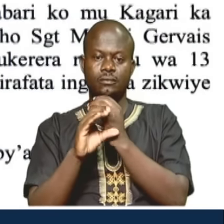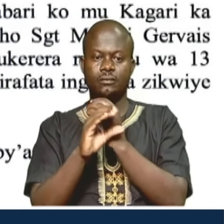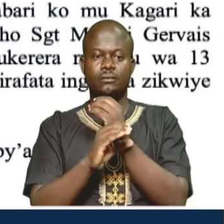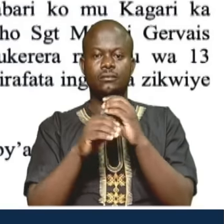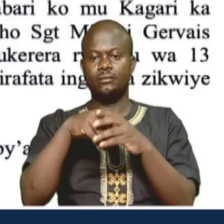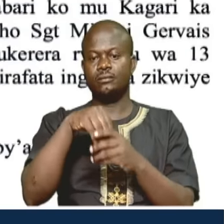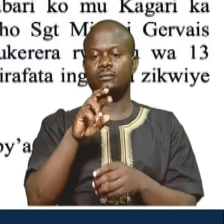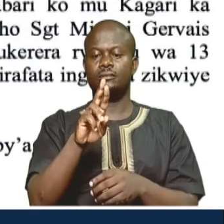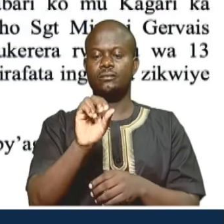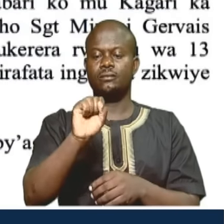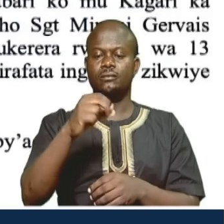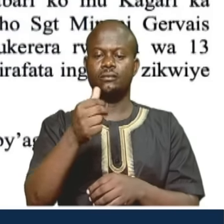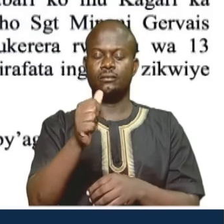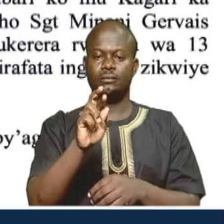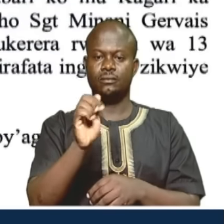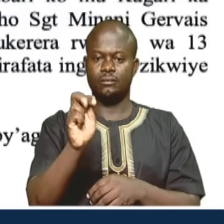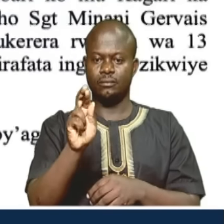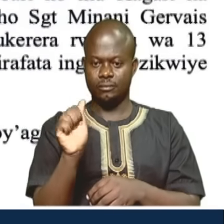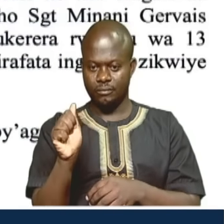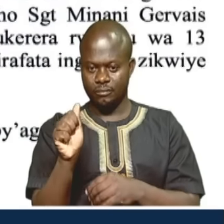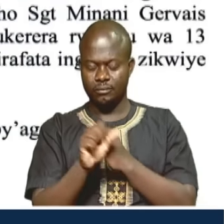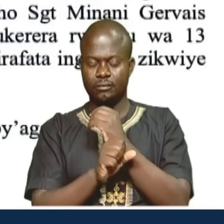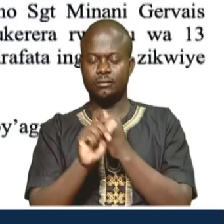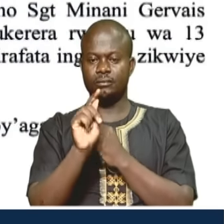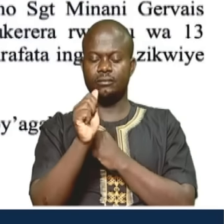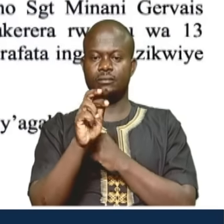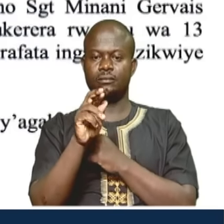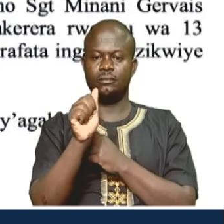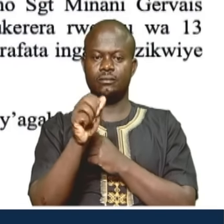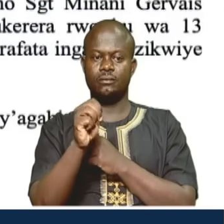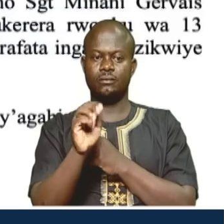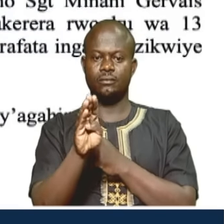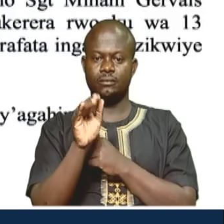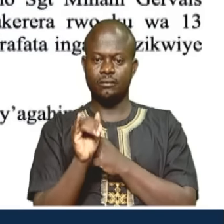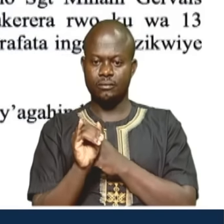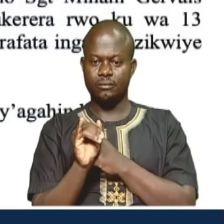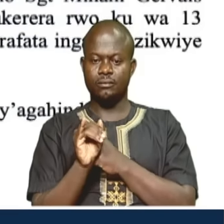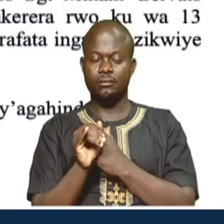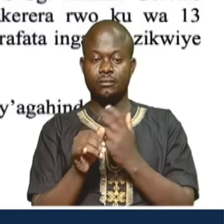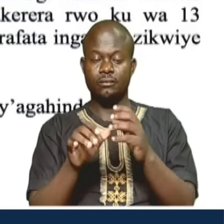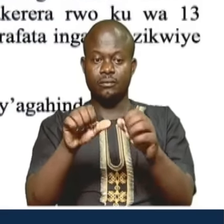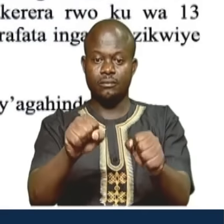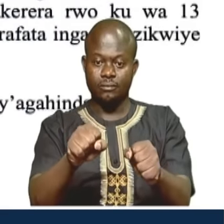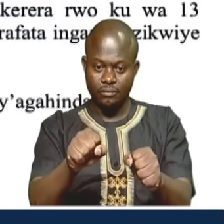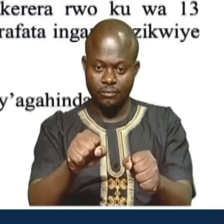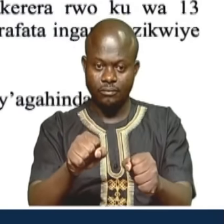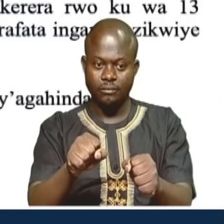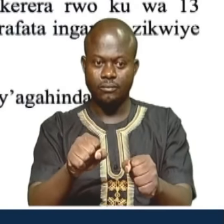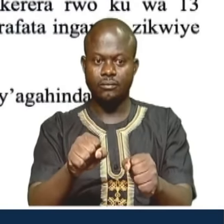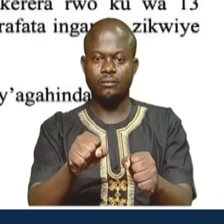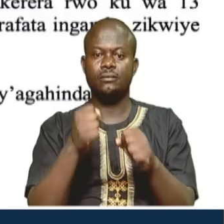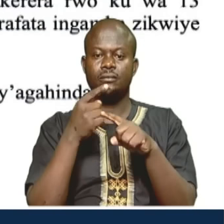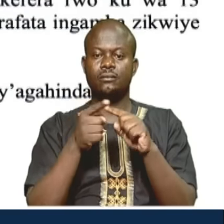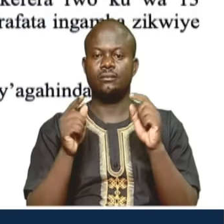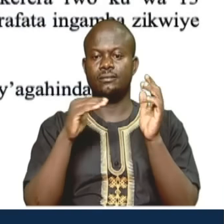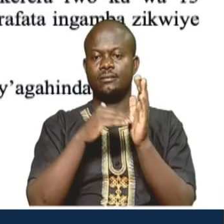Rusharara umurenge wa Karambi mu karere ka Nyamasheke yatawe muri yombi,